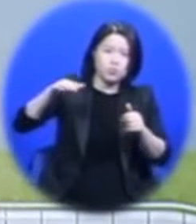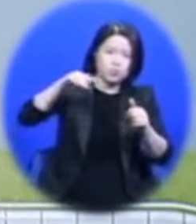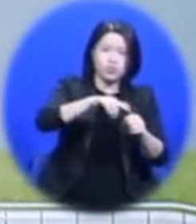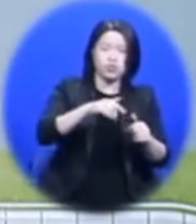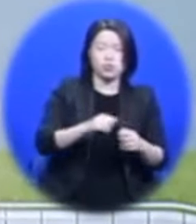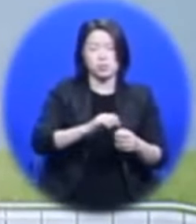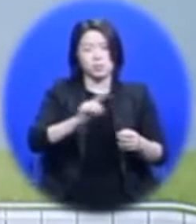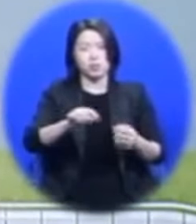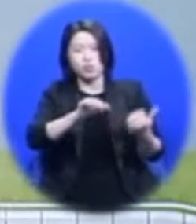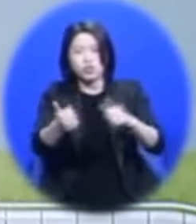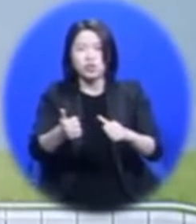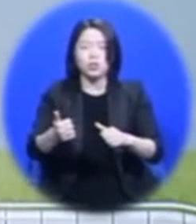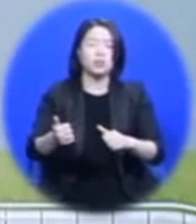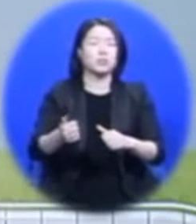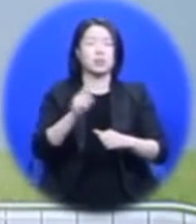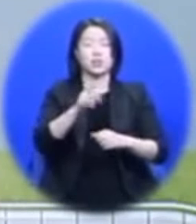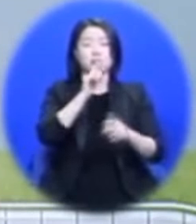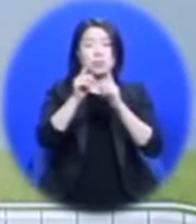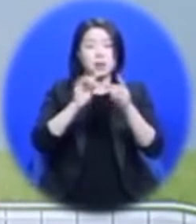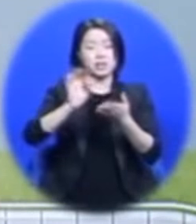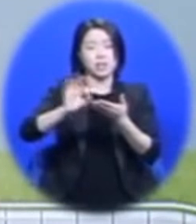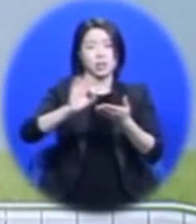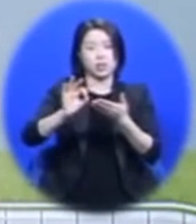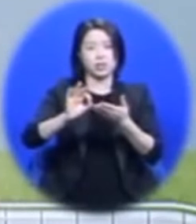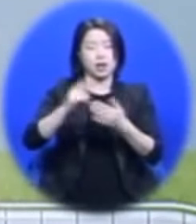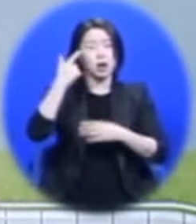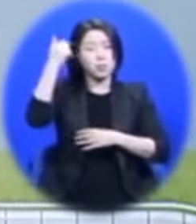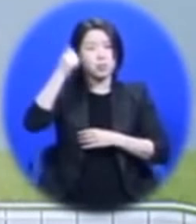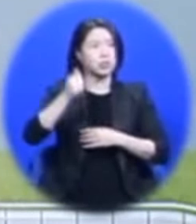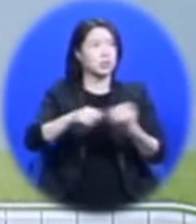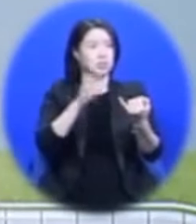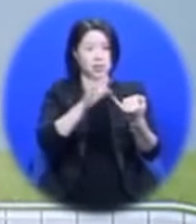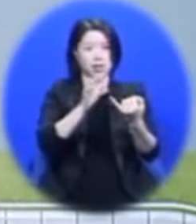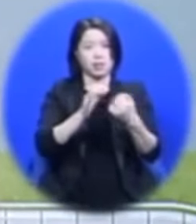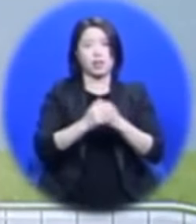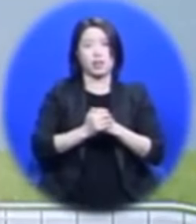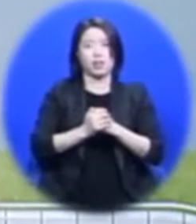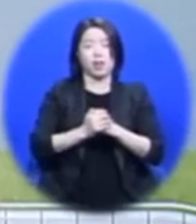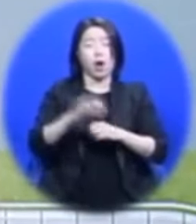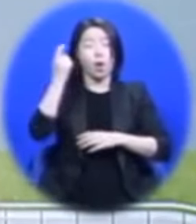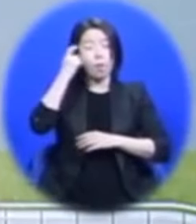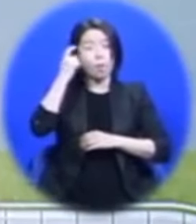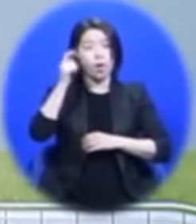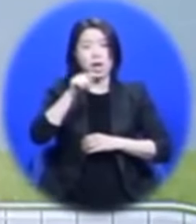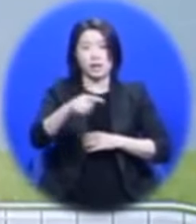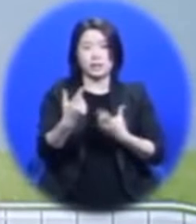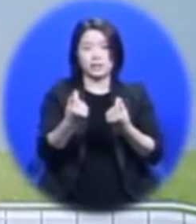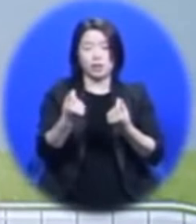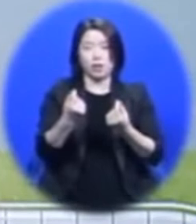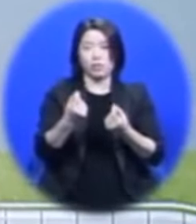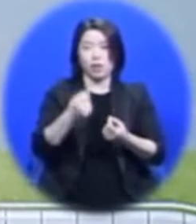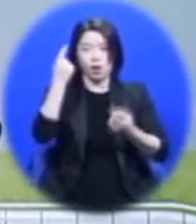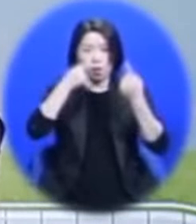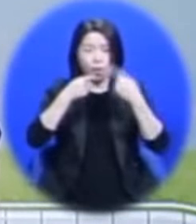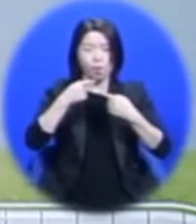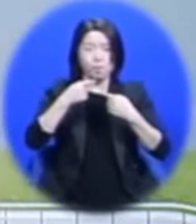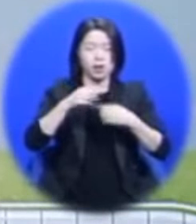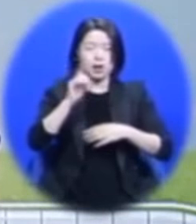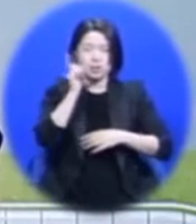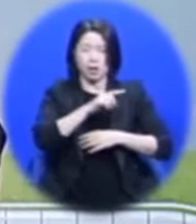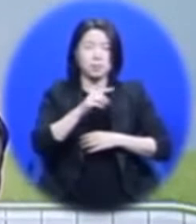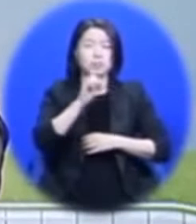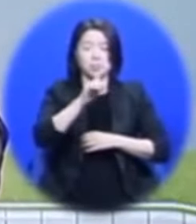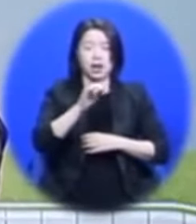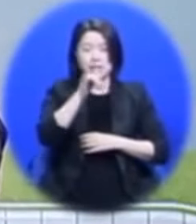죽어 그러고 이런 말을 쓰니까 목사님이 야단을 쳤대요. 왜 그렇게 그런 험한 말을 쓰냐, 말을